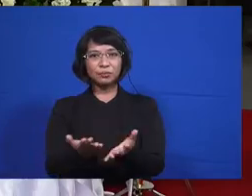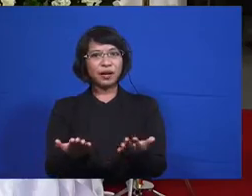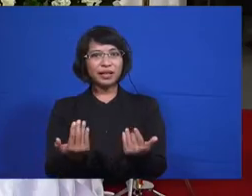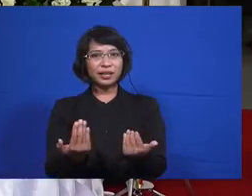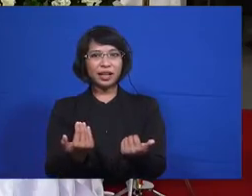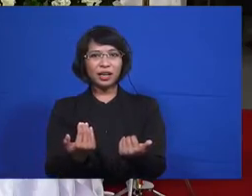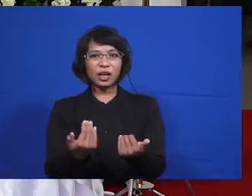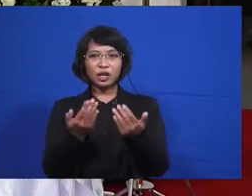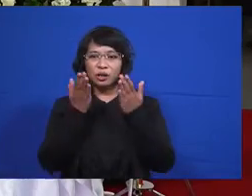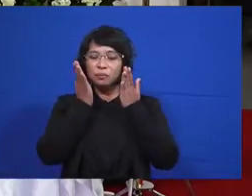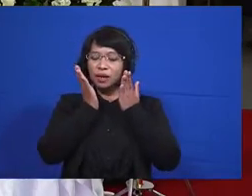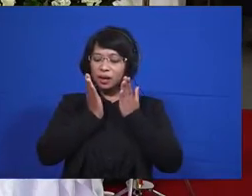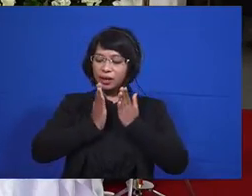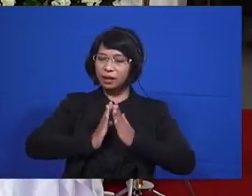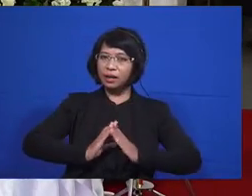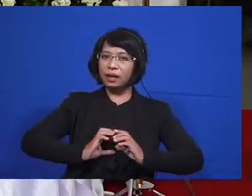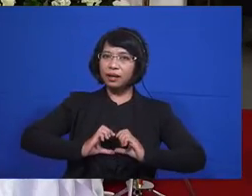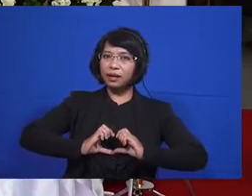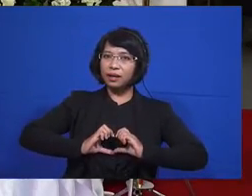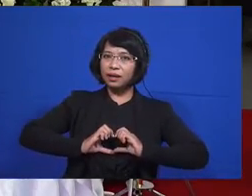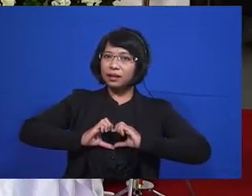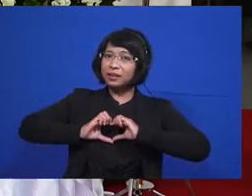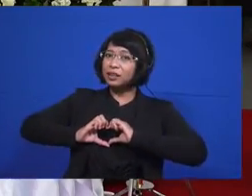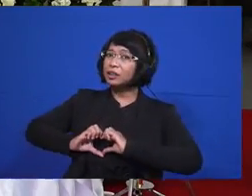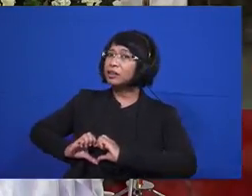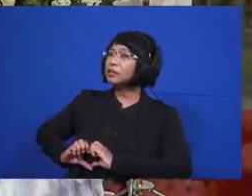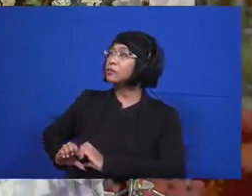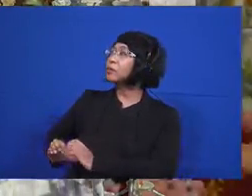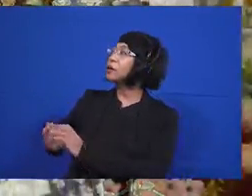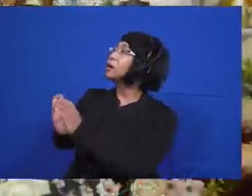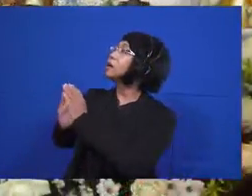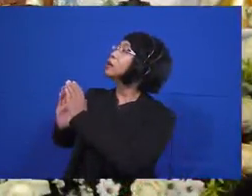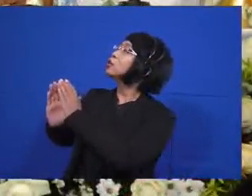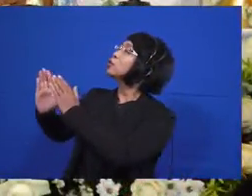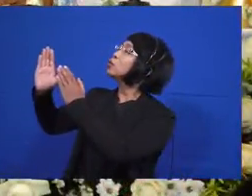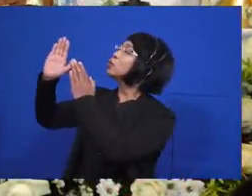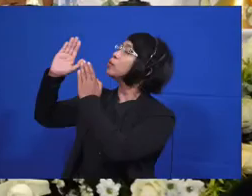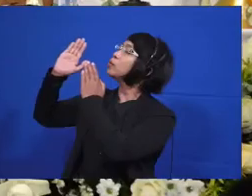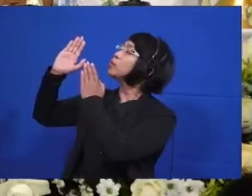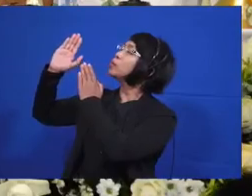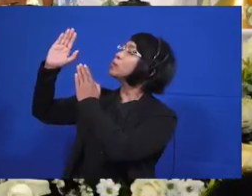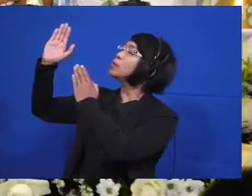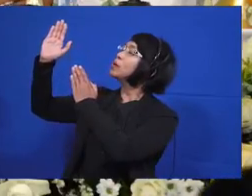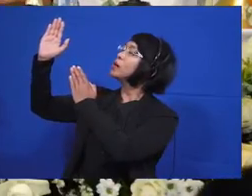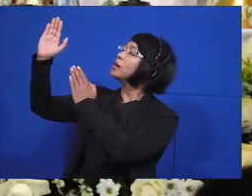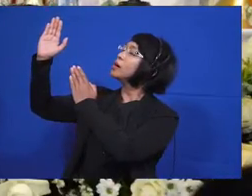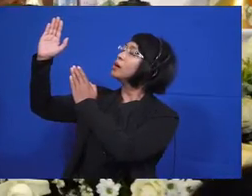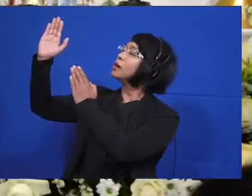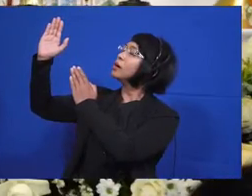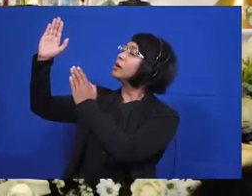Marilah mengarahkan hati kepada